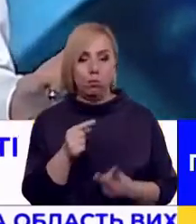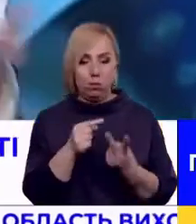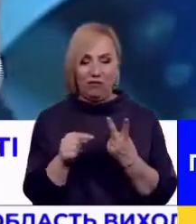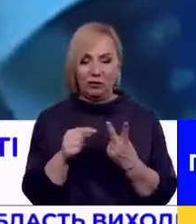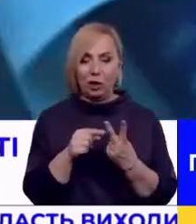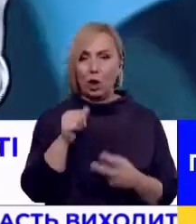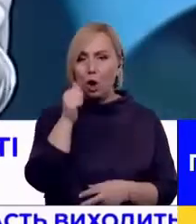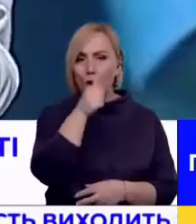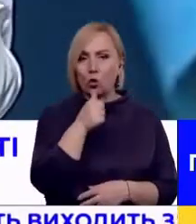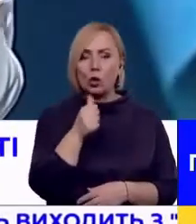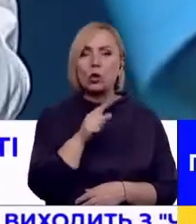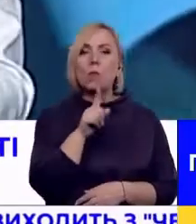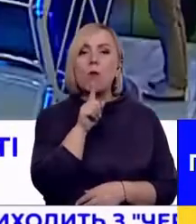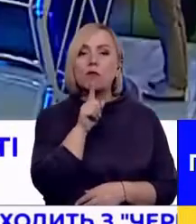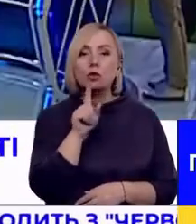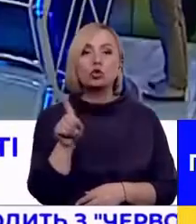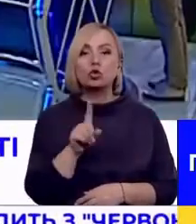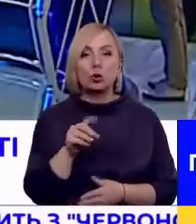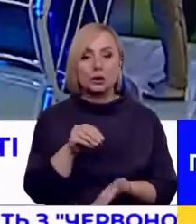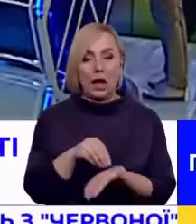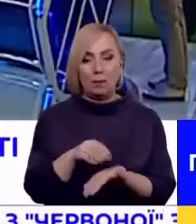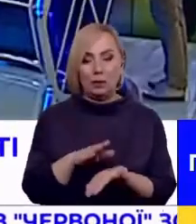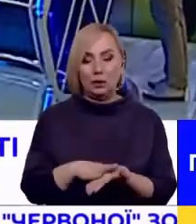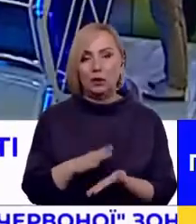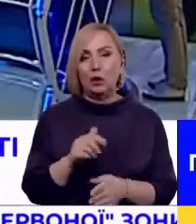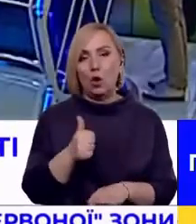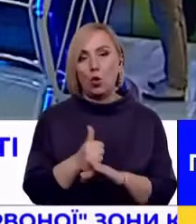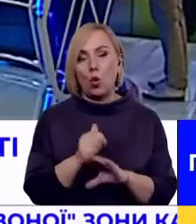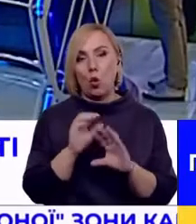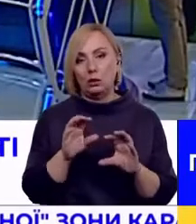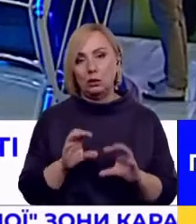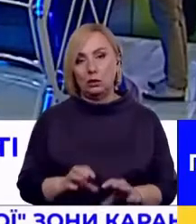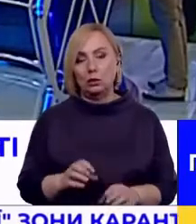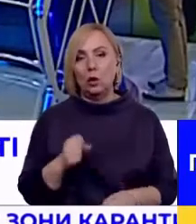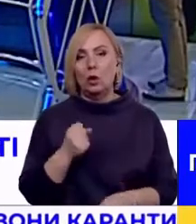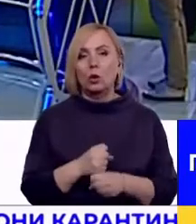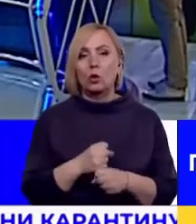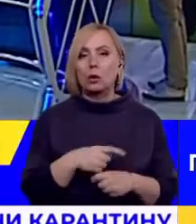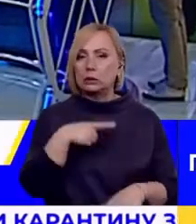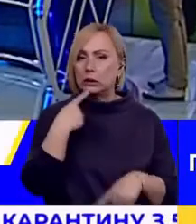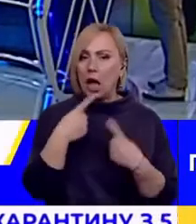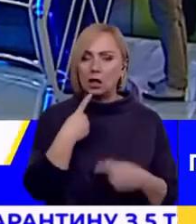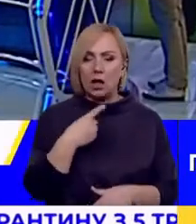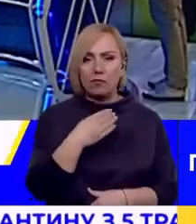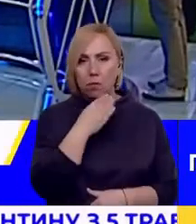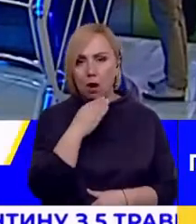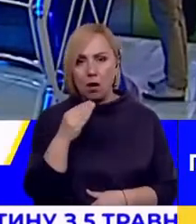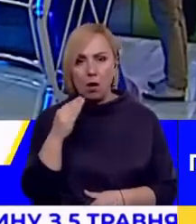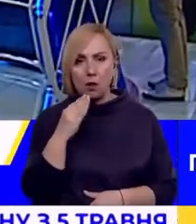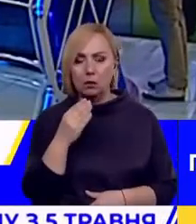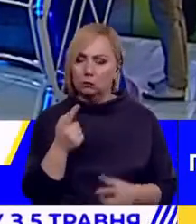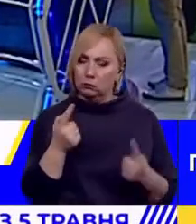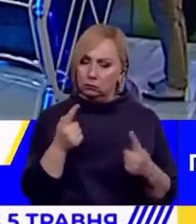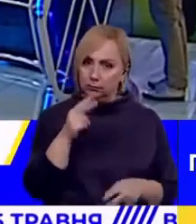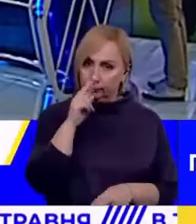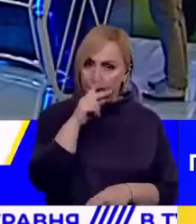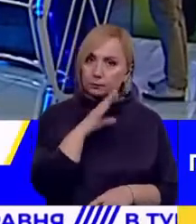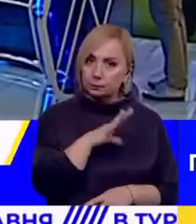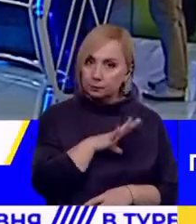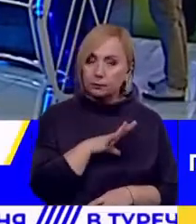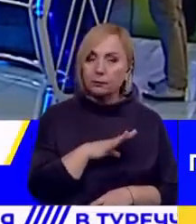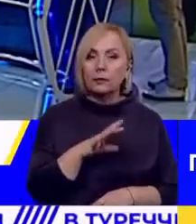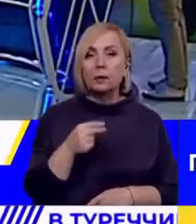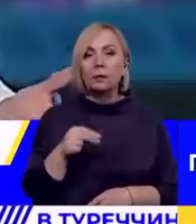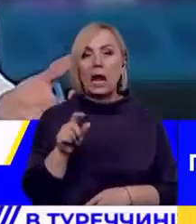нас записано в Конституції, я повторююсь, президент Зеленський робить багато заяв, і дуже помилкових заяв, і дуже серйозних помилкових заяв. Чи готовий